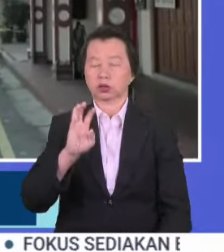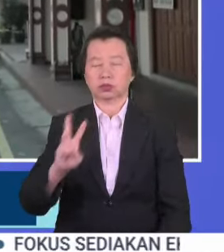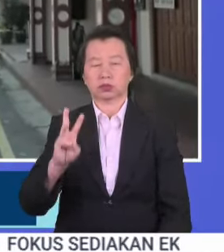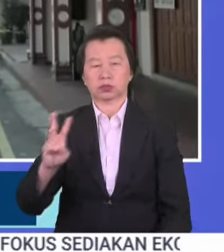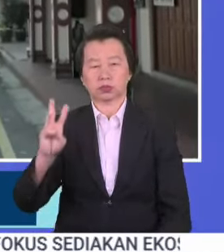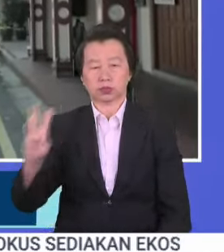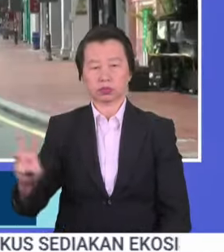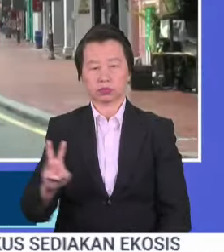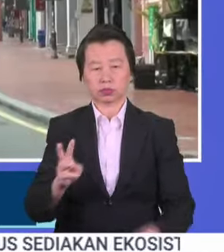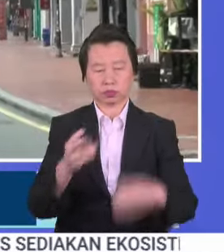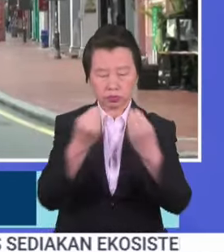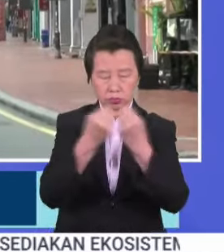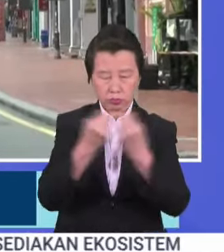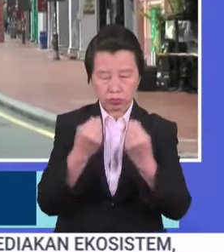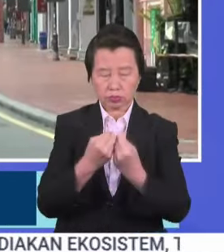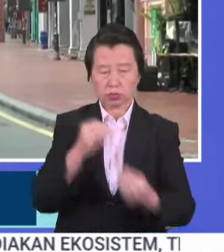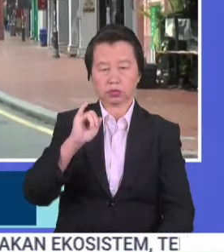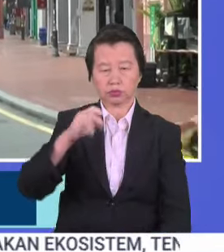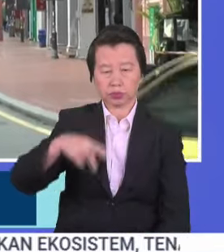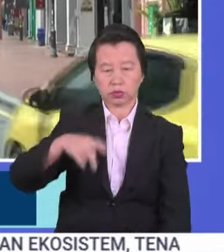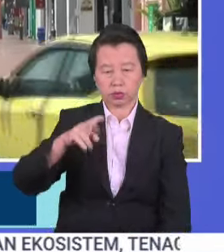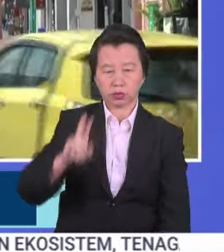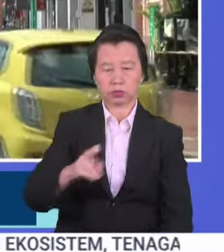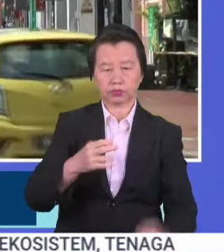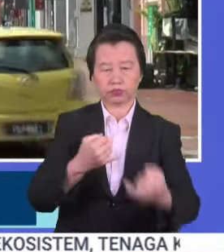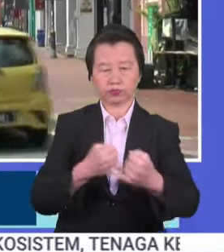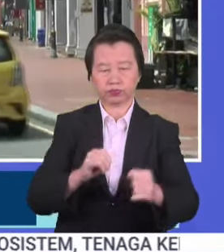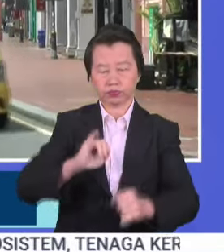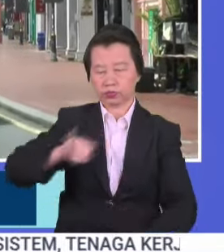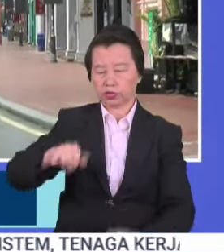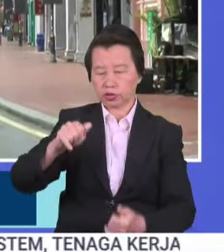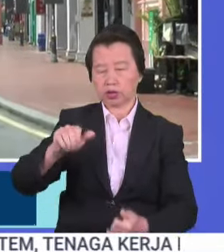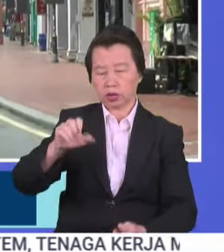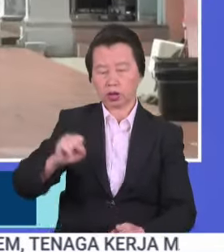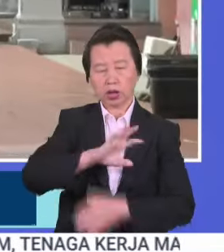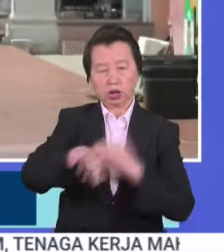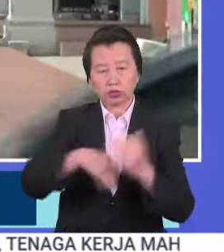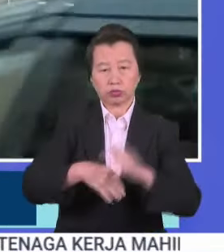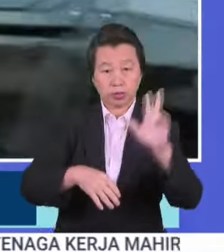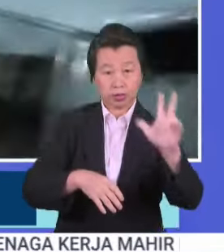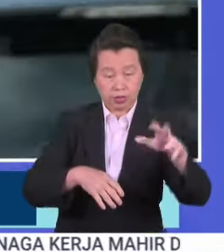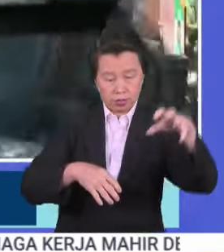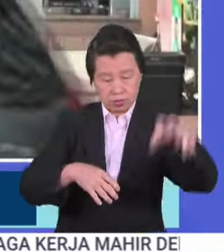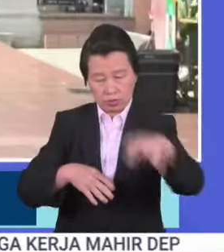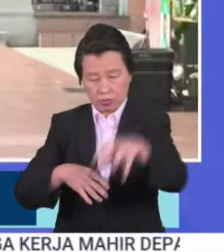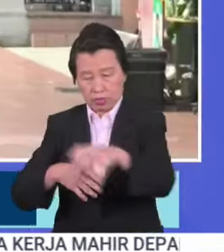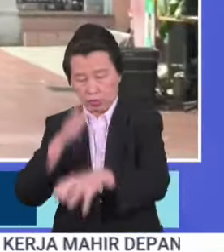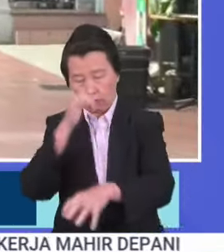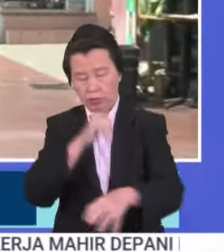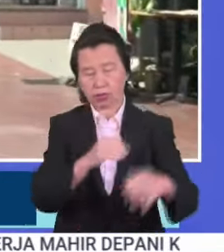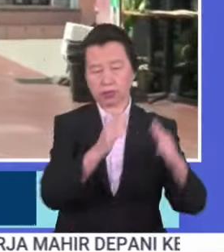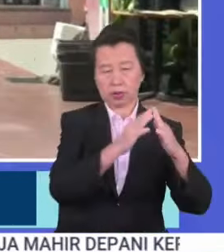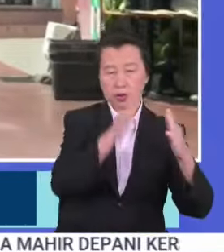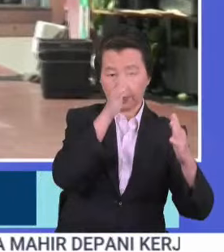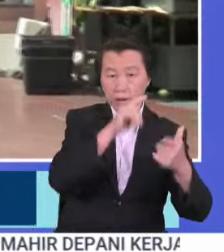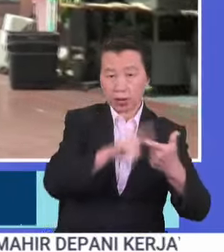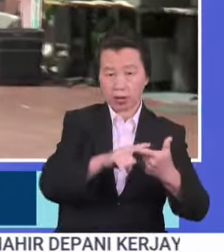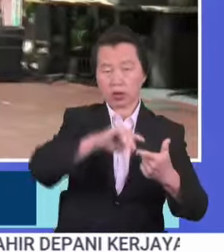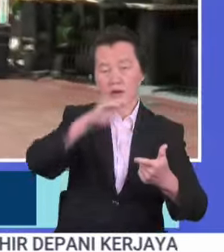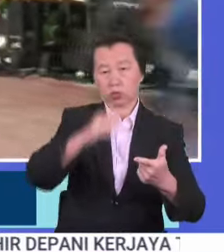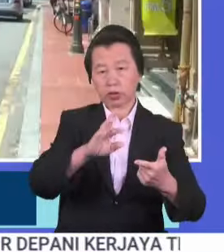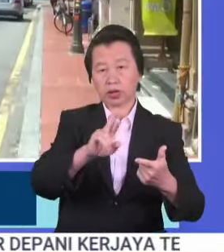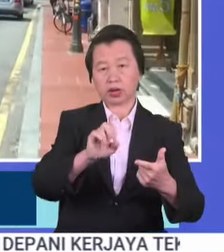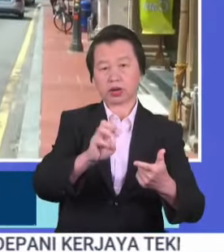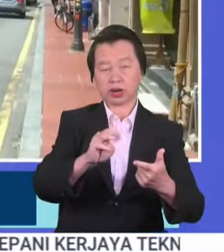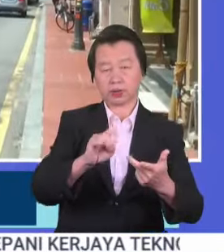Sistem Pengurusan Indeks Pencemaran Udara Malaysia, Jabatan Alam Sekitar, semua 3 stesen di Melaka iaitu Bandar Raya Melaka, Bukit Rambai